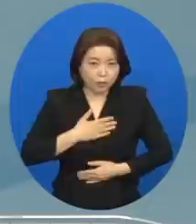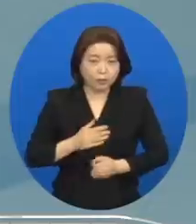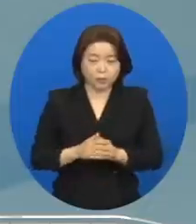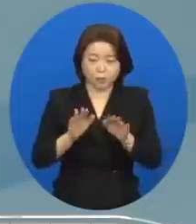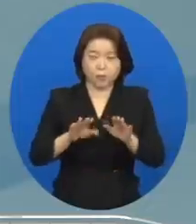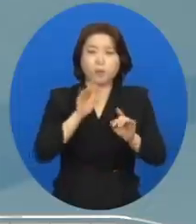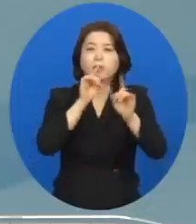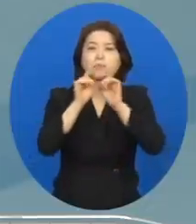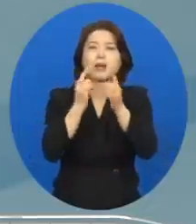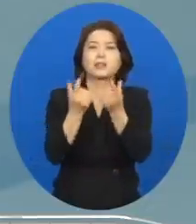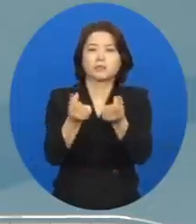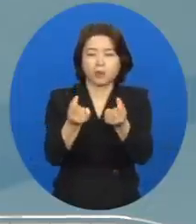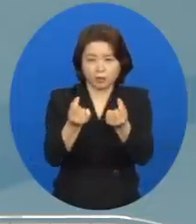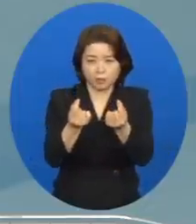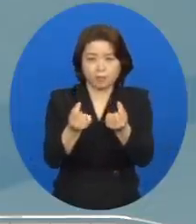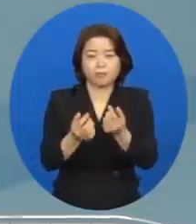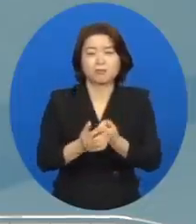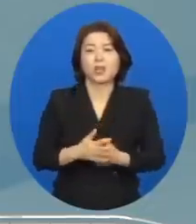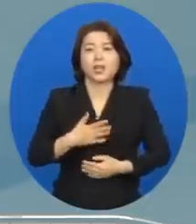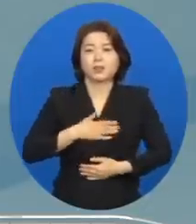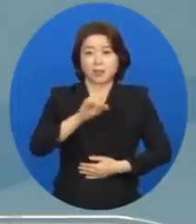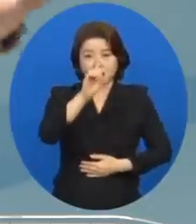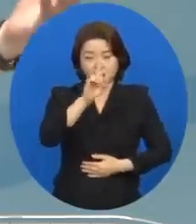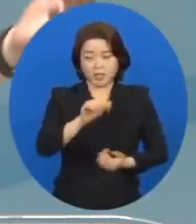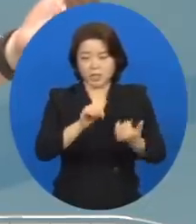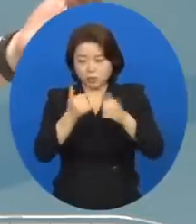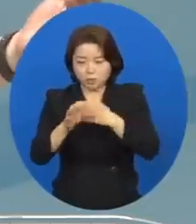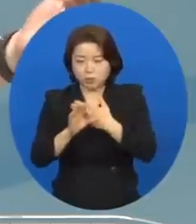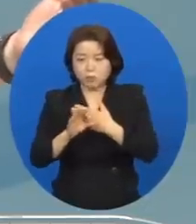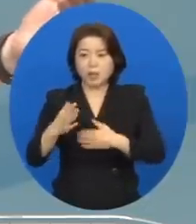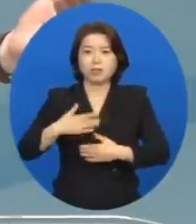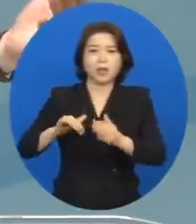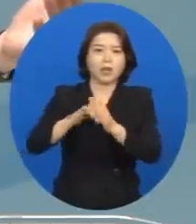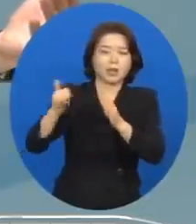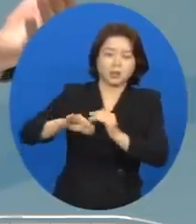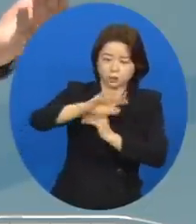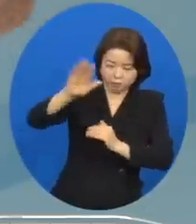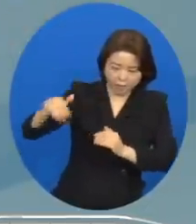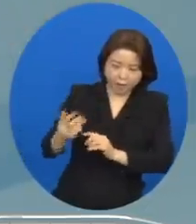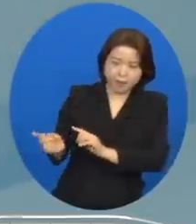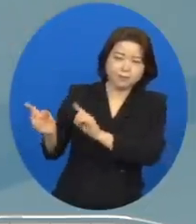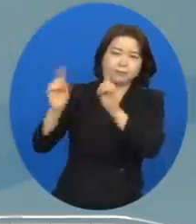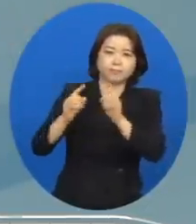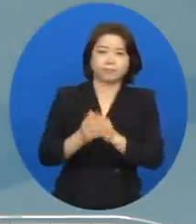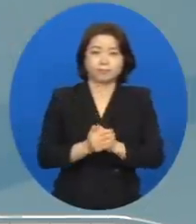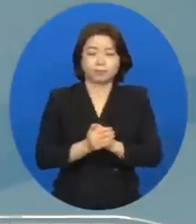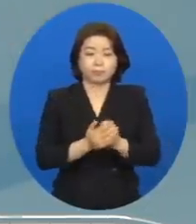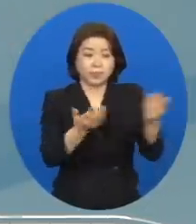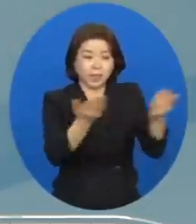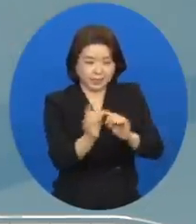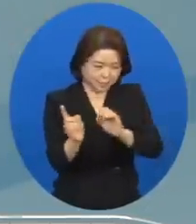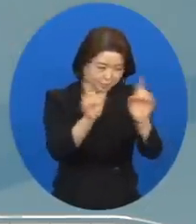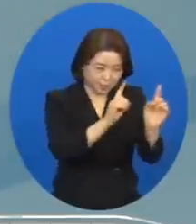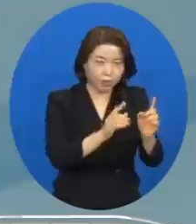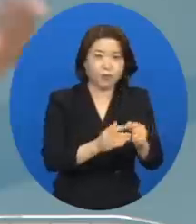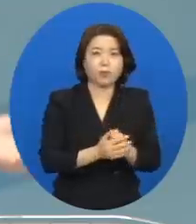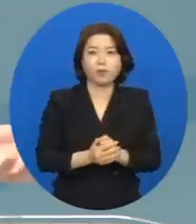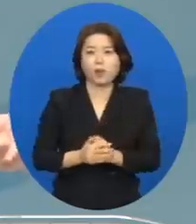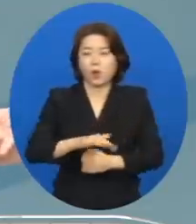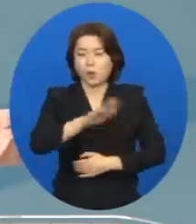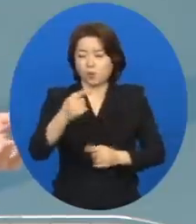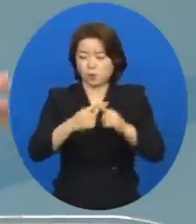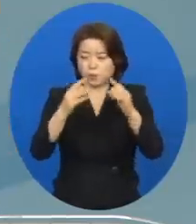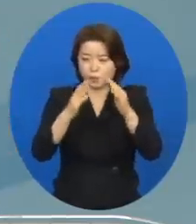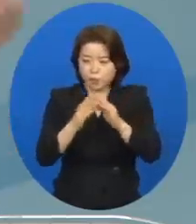오늘 말씀처럼 나 하나 죽으면 우리 가족이 다 살고, 일터가 살고, 우리